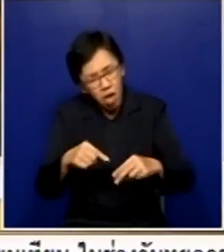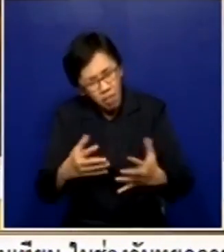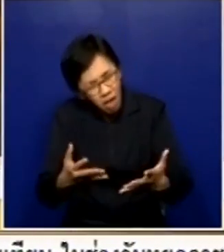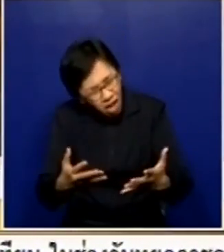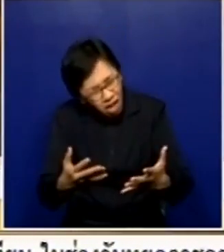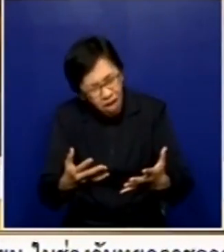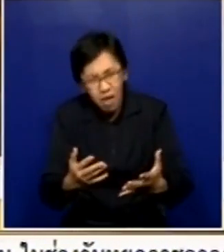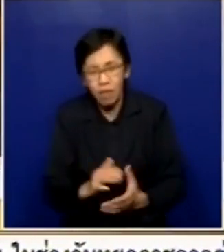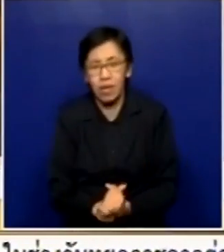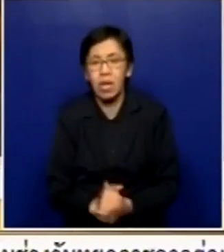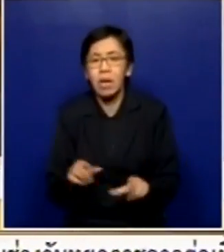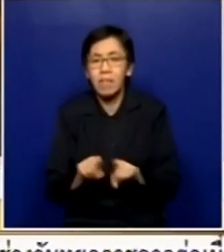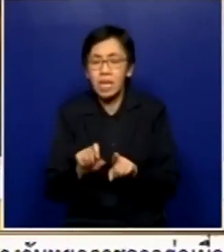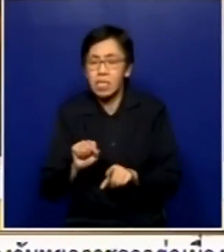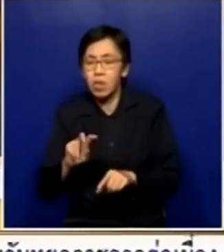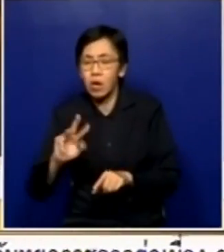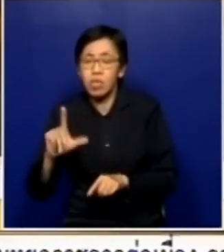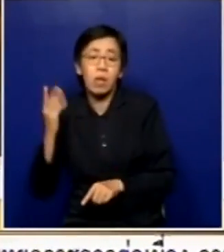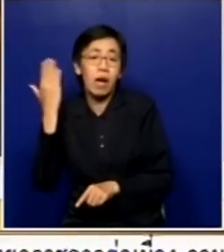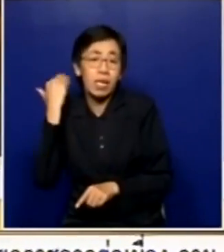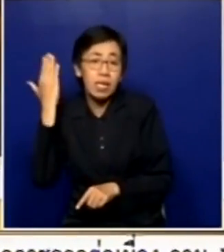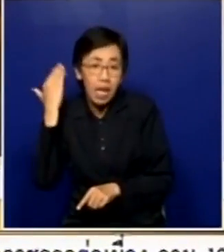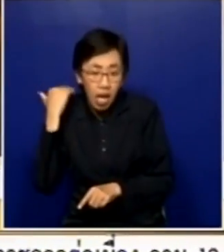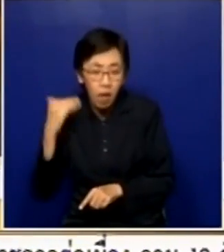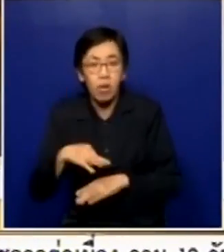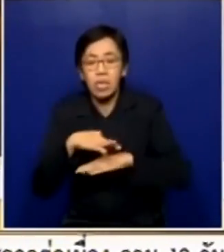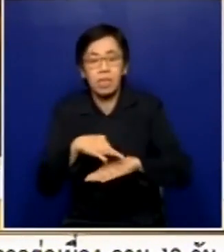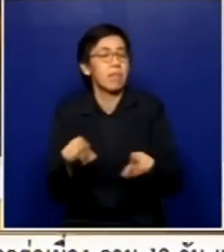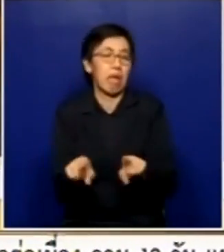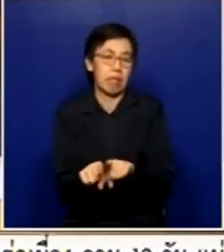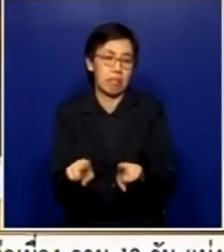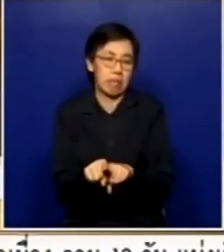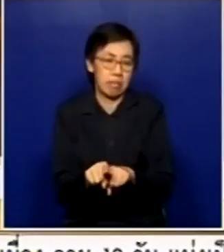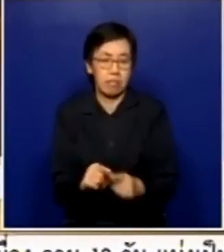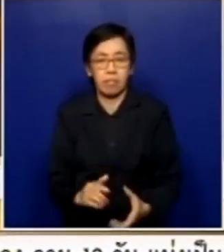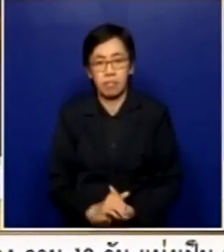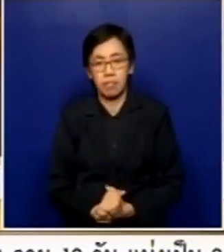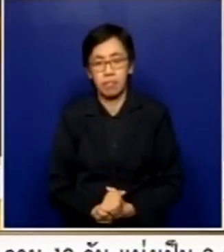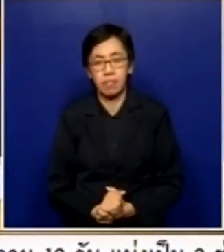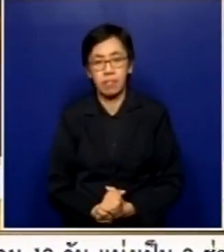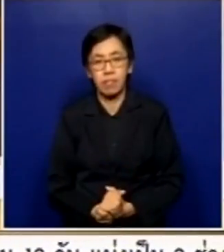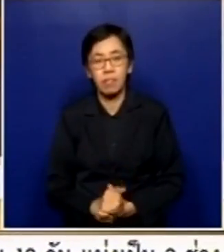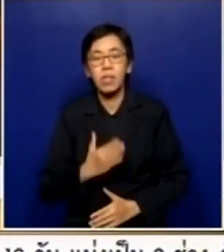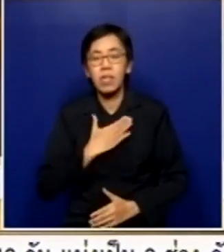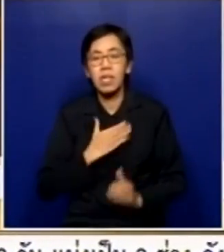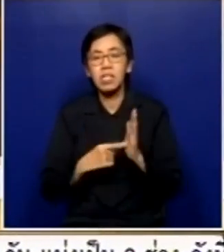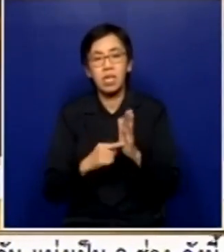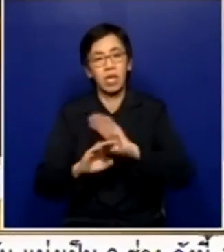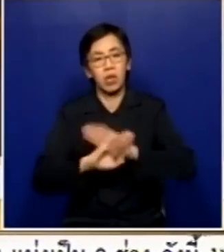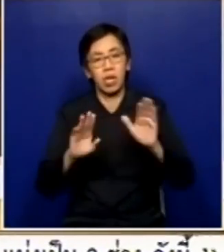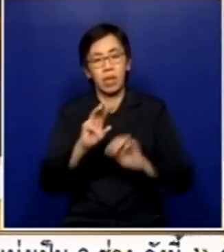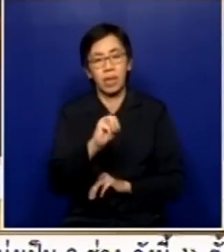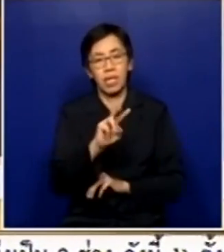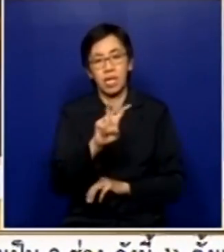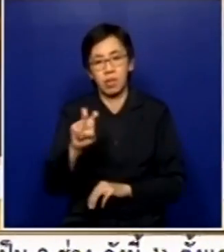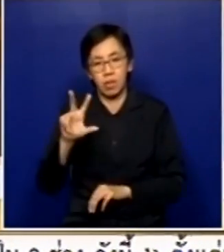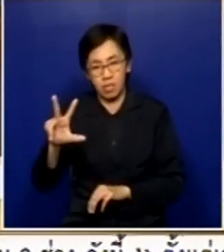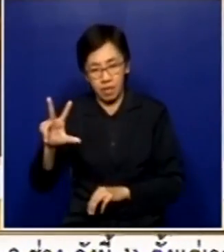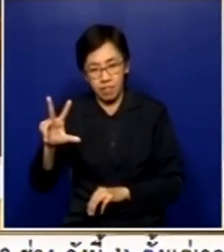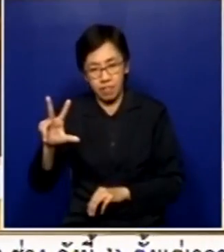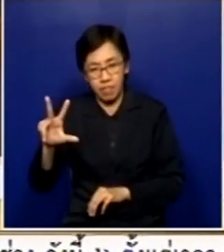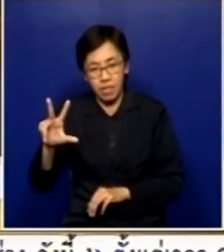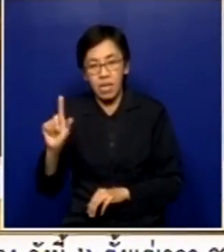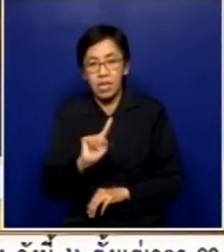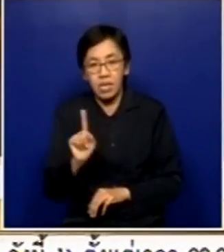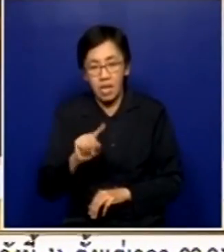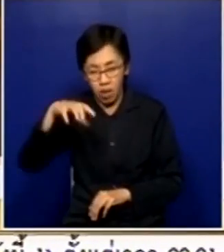แห่งชาติที่แล้วที่ก็มาจากการแต่งตั้งทั้งสิ้นถ้าเรายิ่งเสนอให้ยกเลิกมาตรา 203ที่ว่า